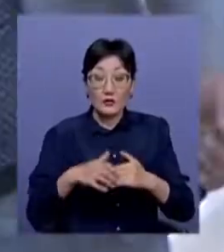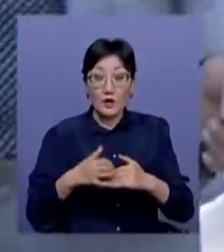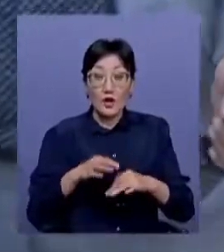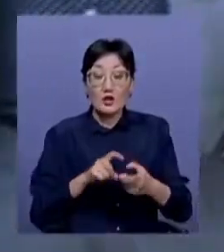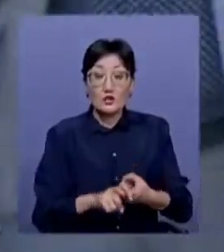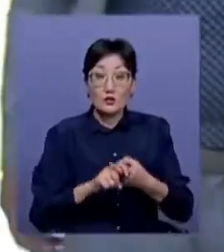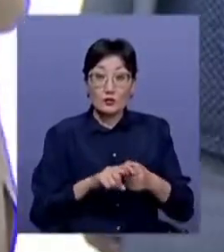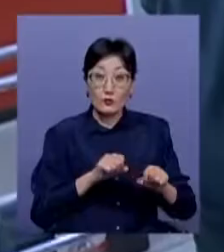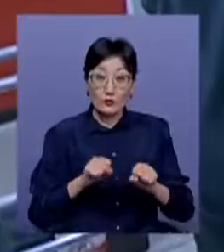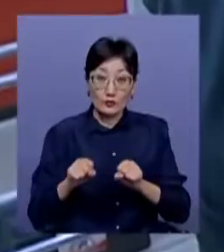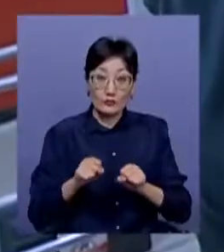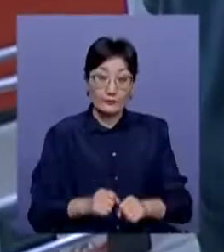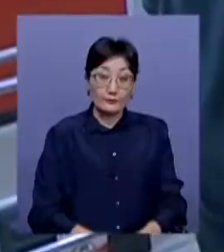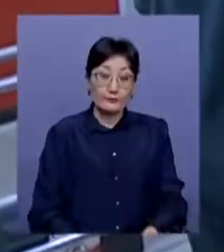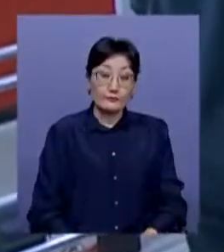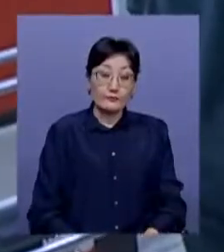жұқтыруды алдын алу.